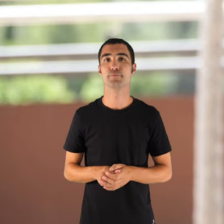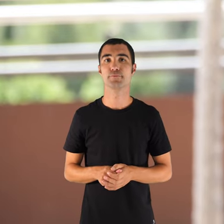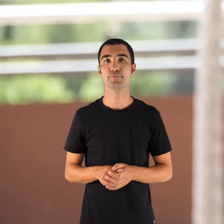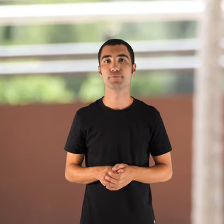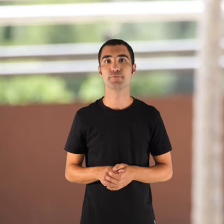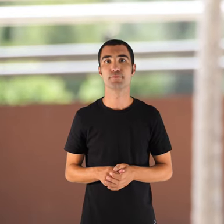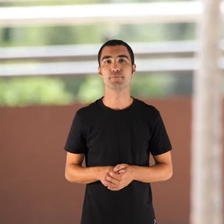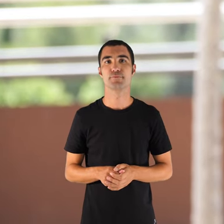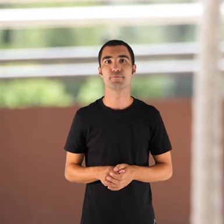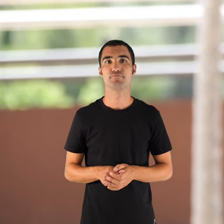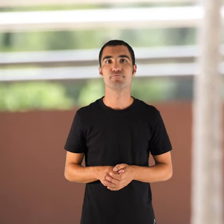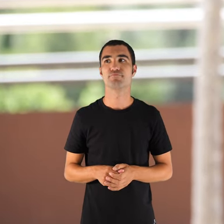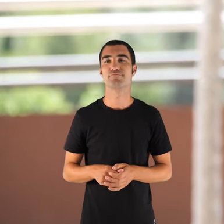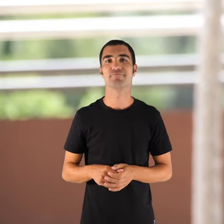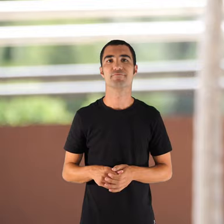no hi havia...